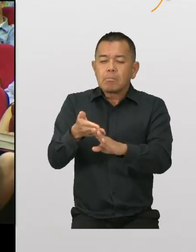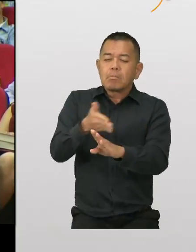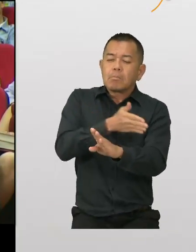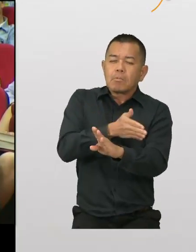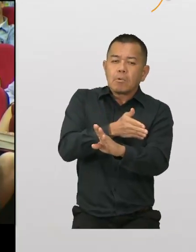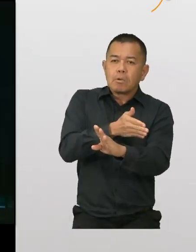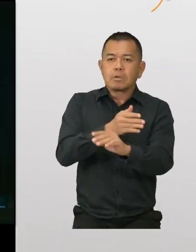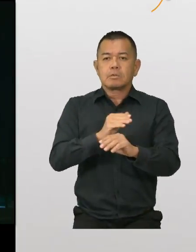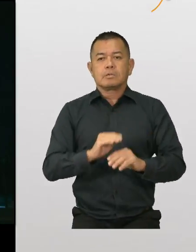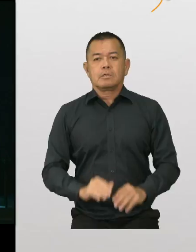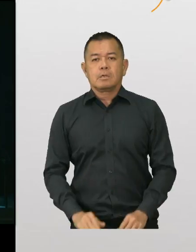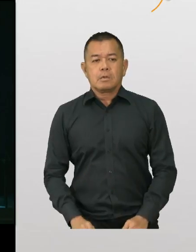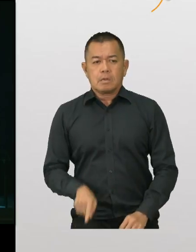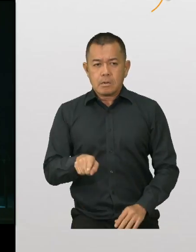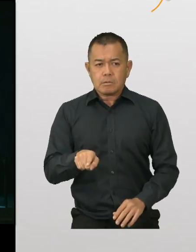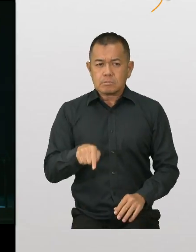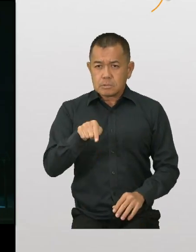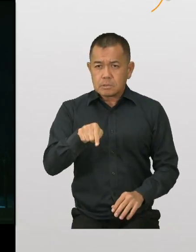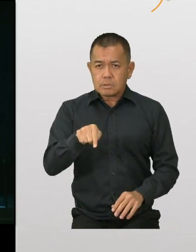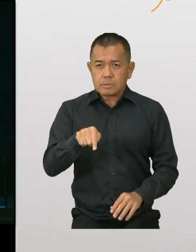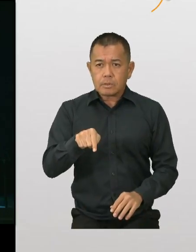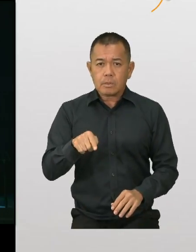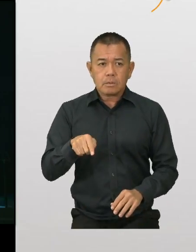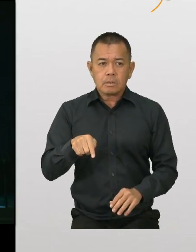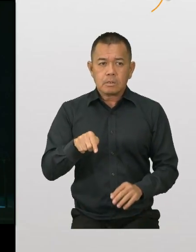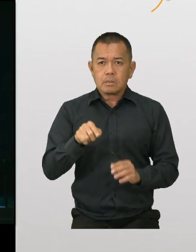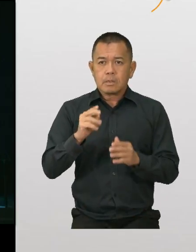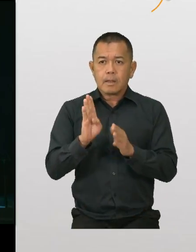the 占 time, 生产总值的20%。 Our businesses and workers